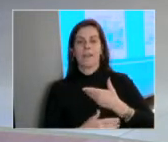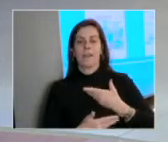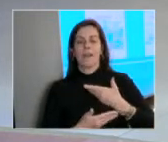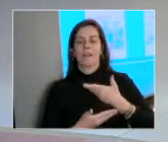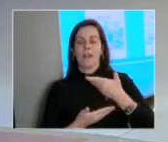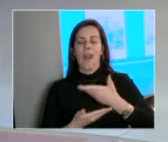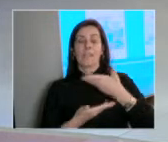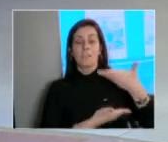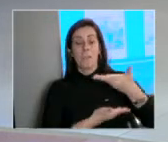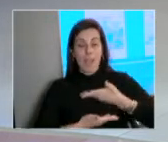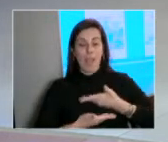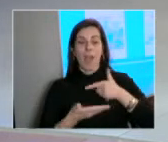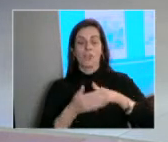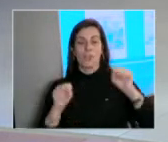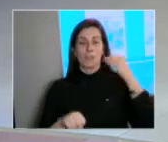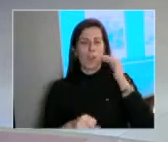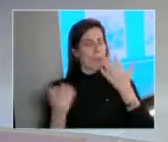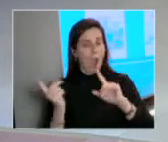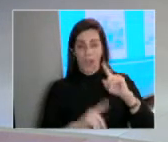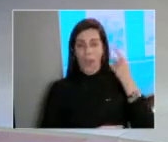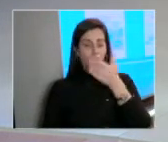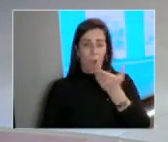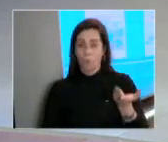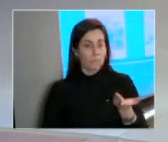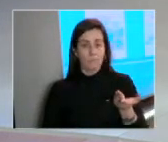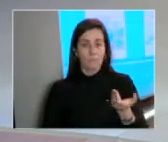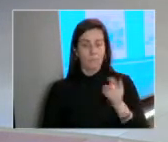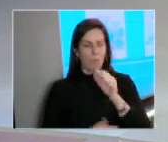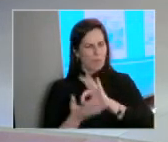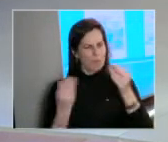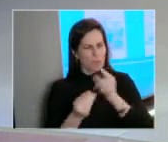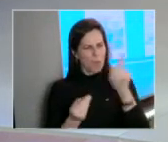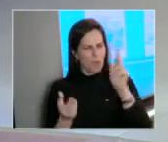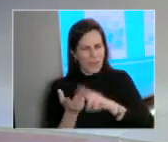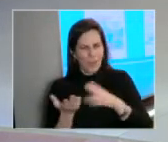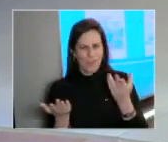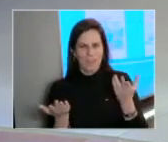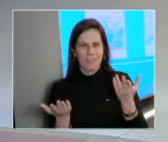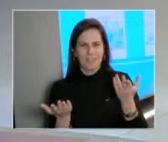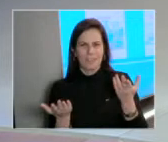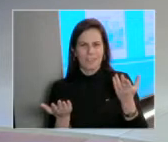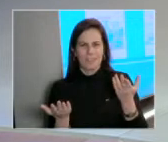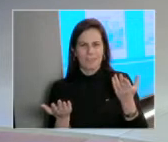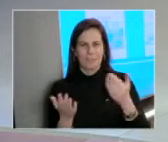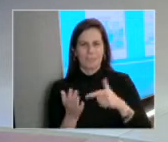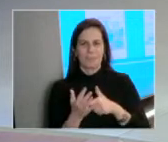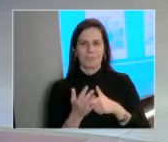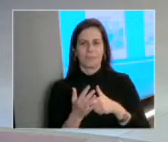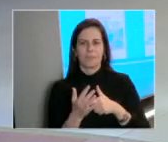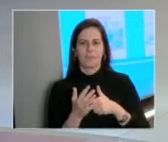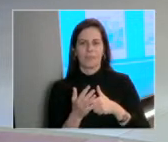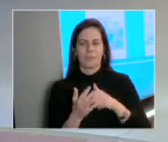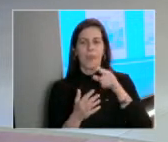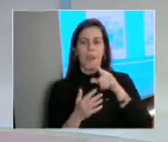האמריקאי ונוסע לוושינגטון. אז מה קרה לשמעון ריקלין שצייץ ציוץ לא נכון?